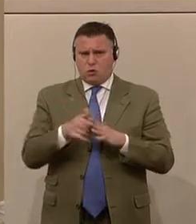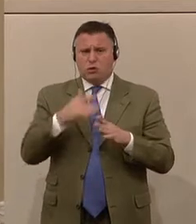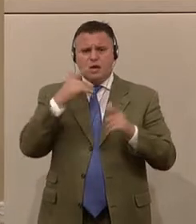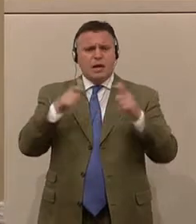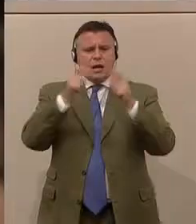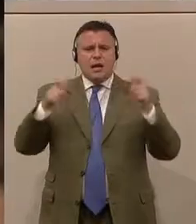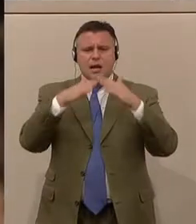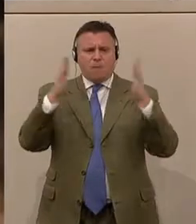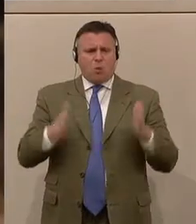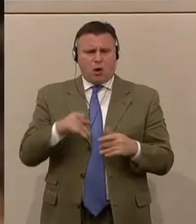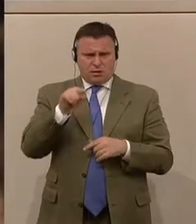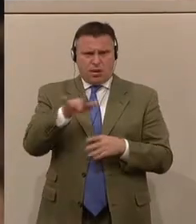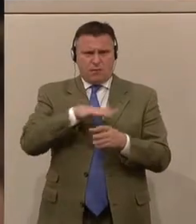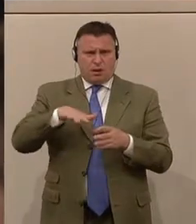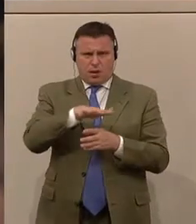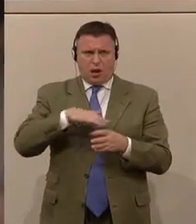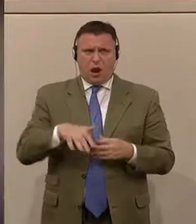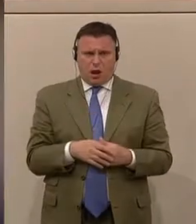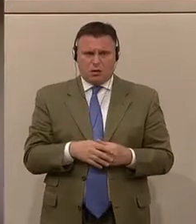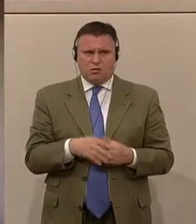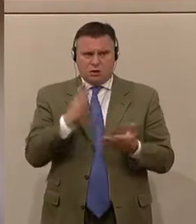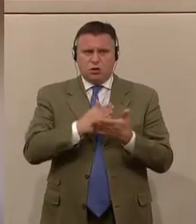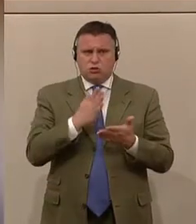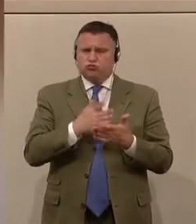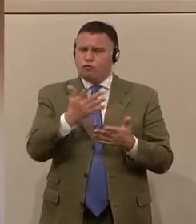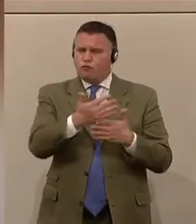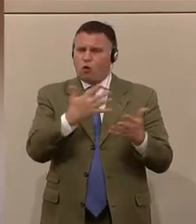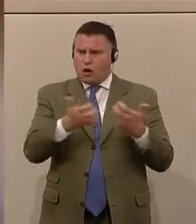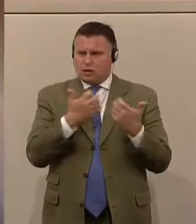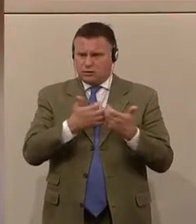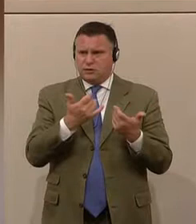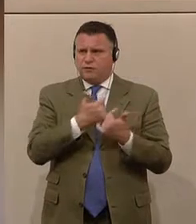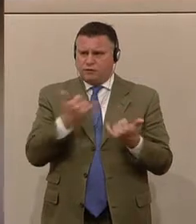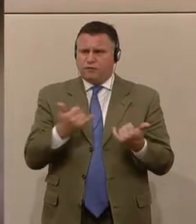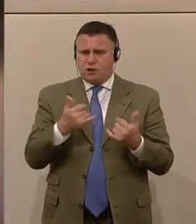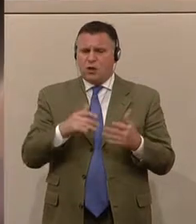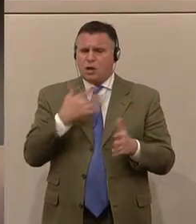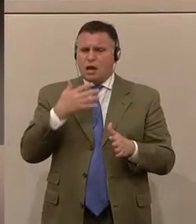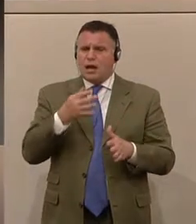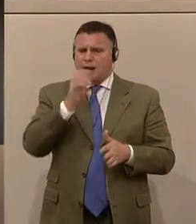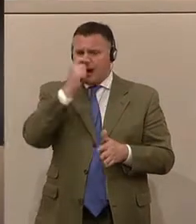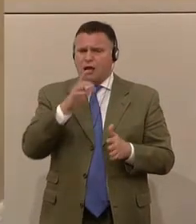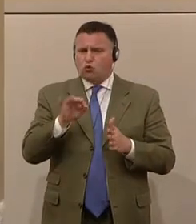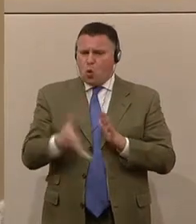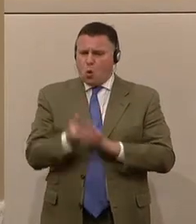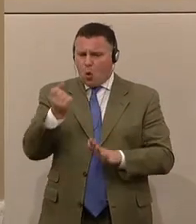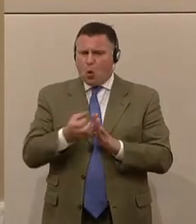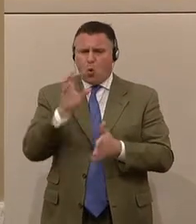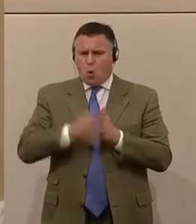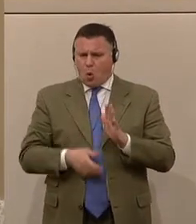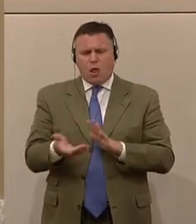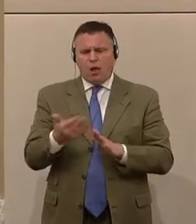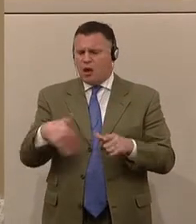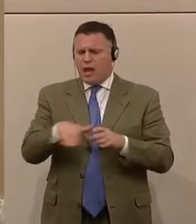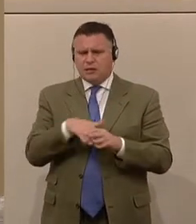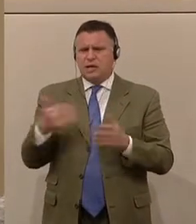Gebäudesektor, wo wir ganz klar wie es auch schon erwähnt wurde, die fossilen Energieträger sukzessive durch erneuerbare Energie zu